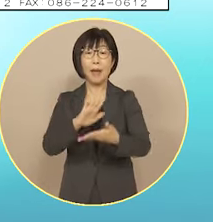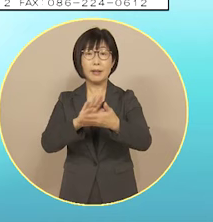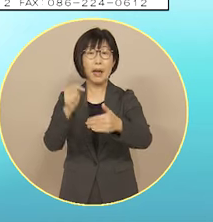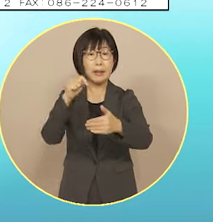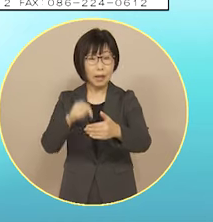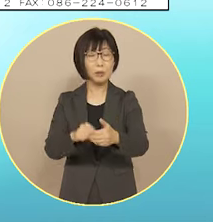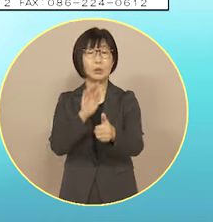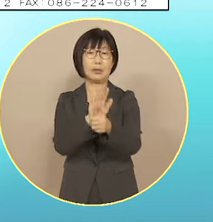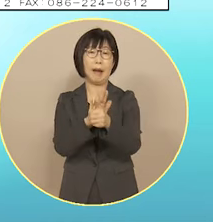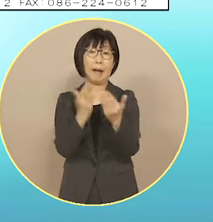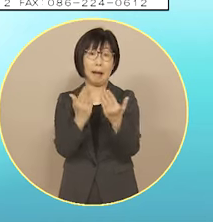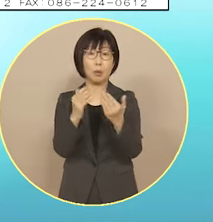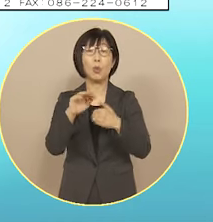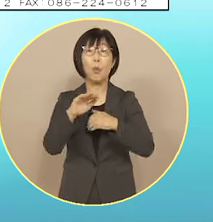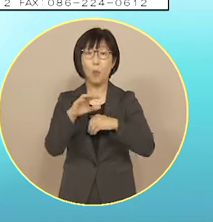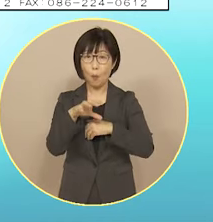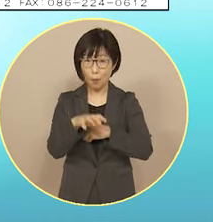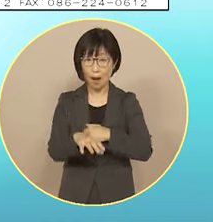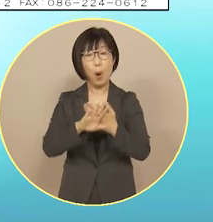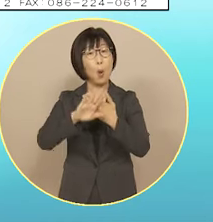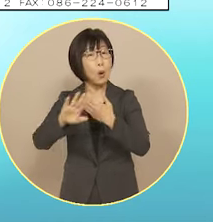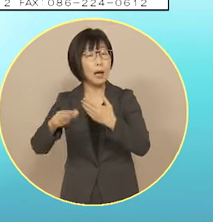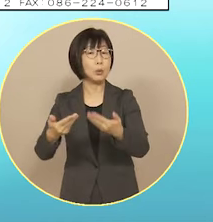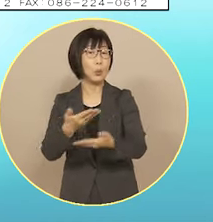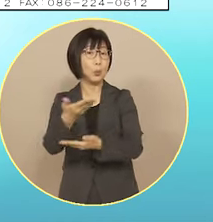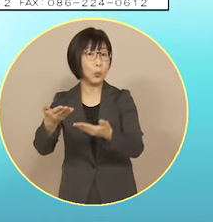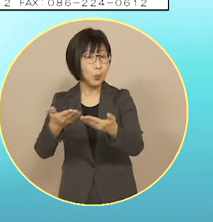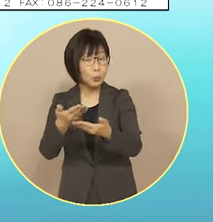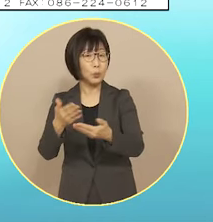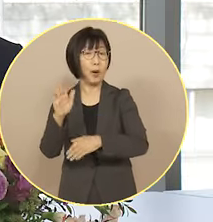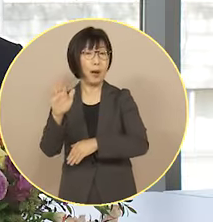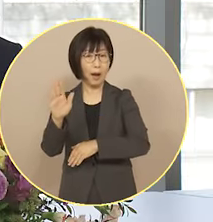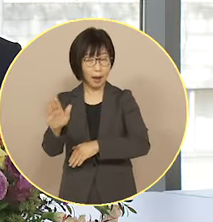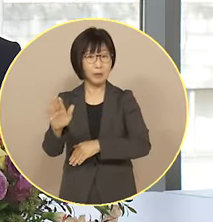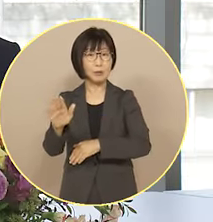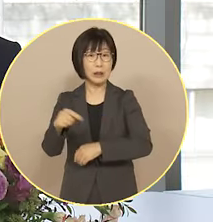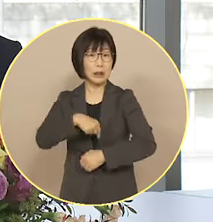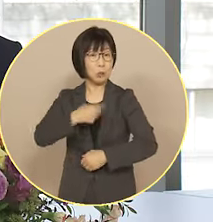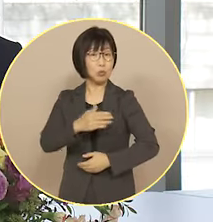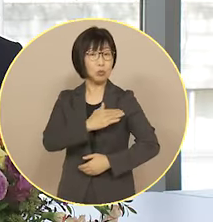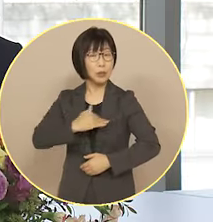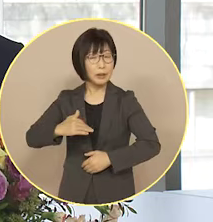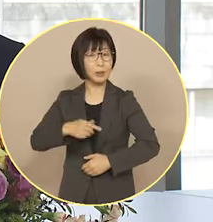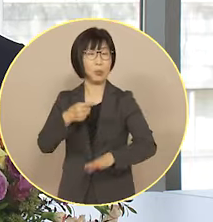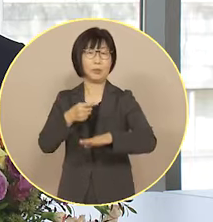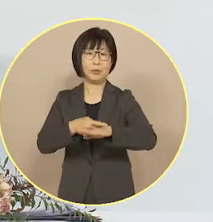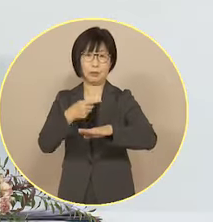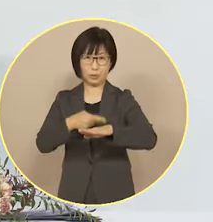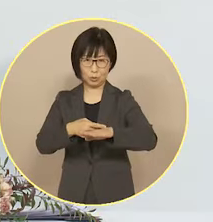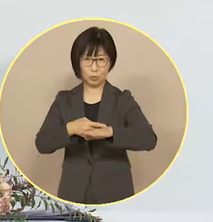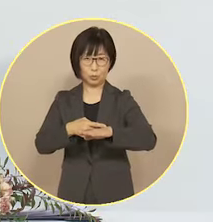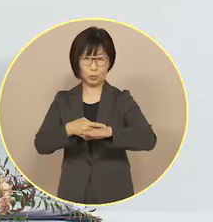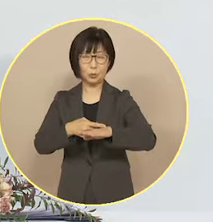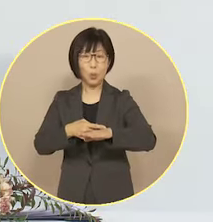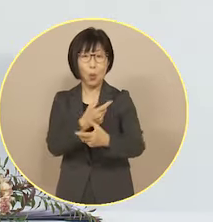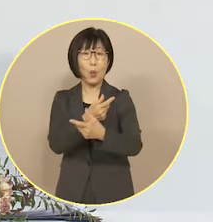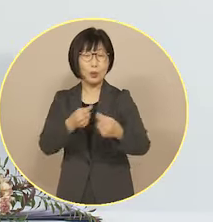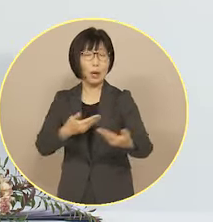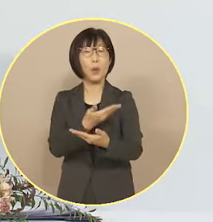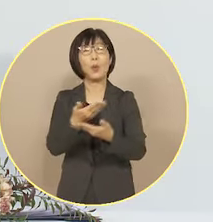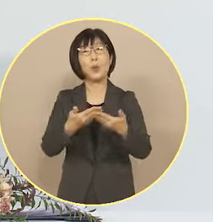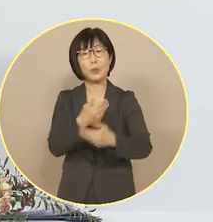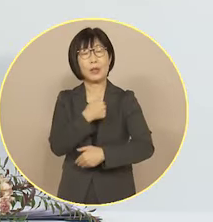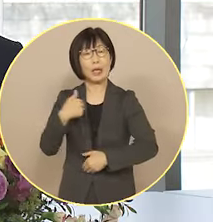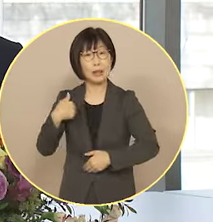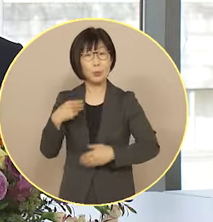中で特別支援学校がもっともっと外に出ていろんな方と交流ができたり自分たちの持っている技能をですねお互いに交流